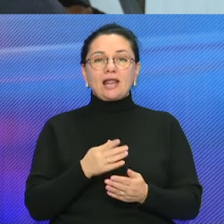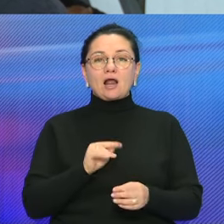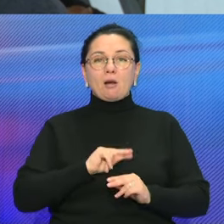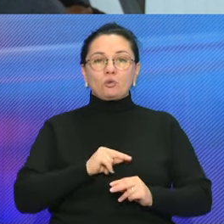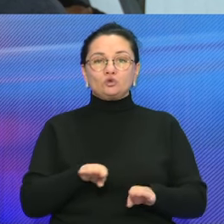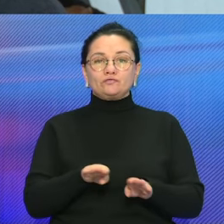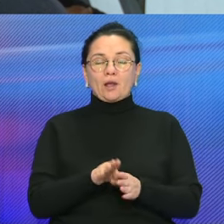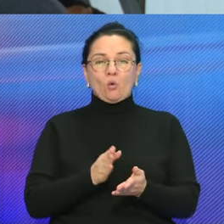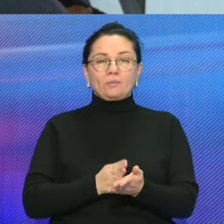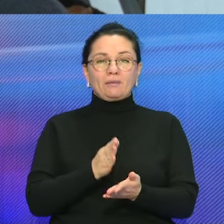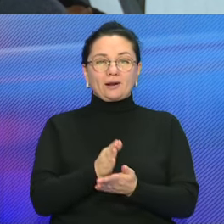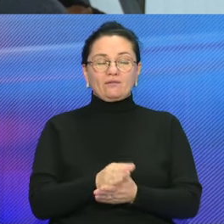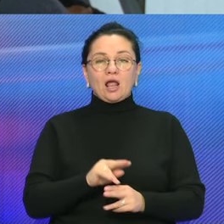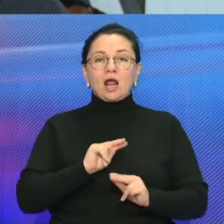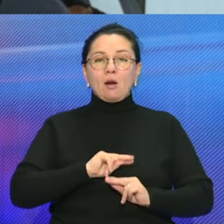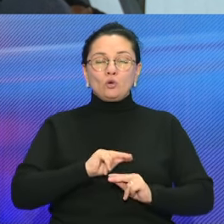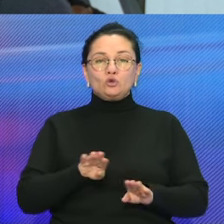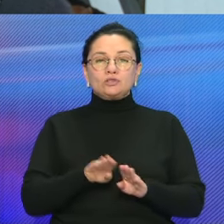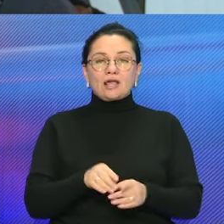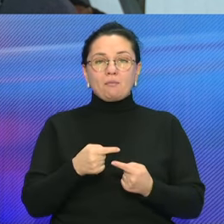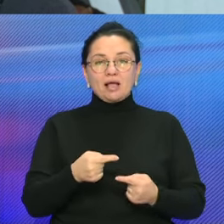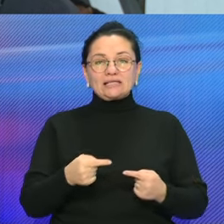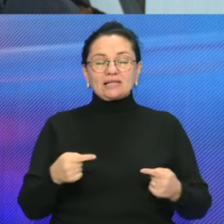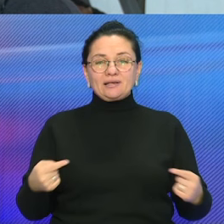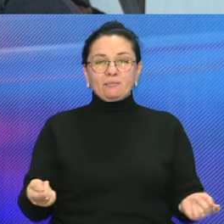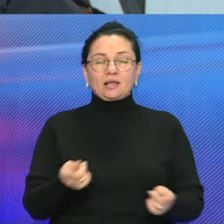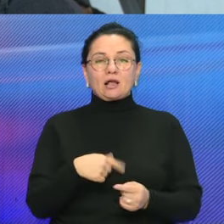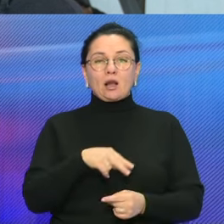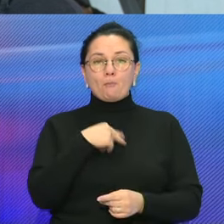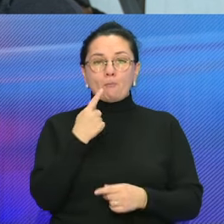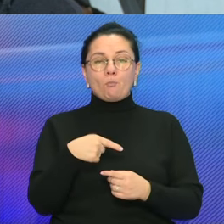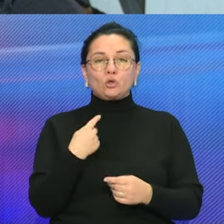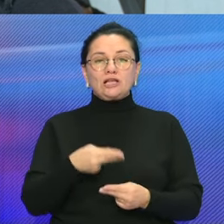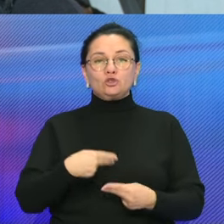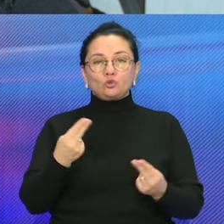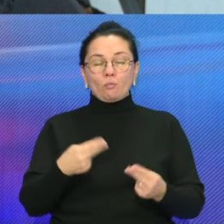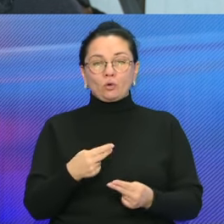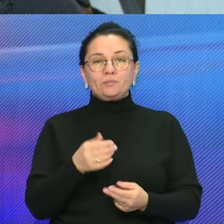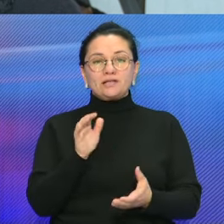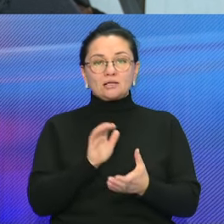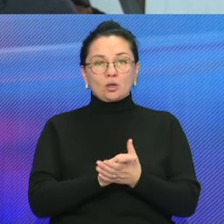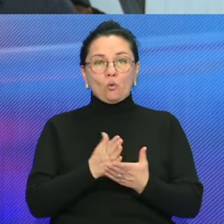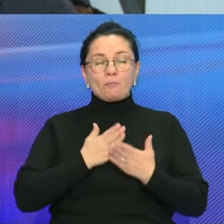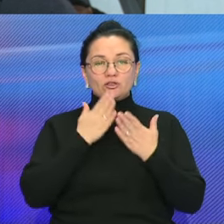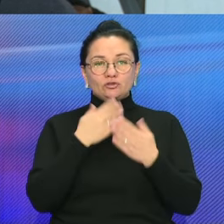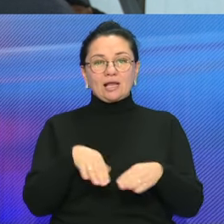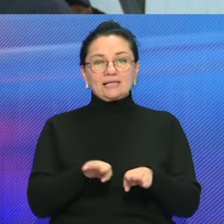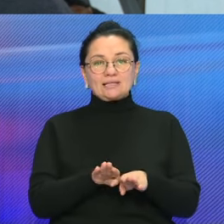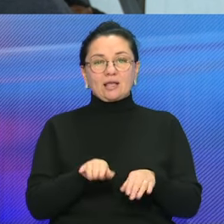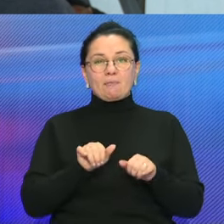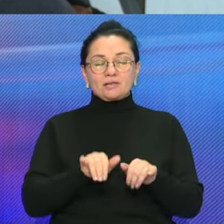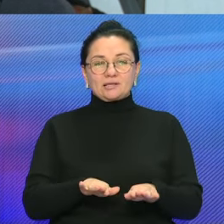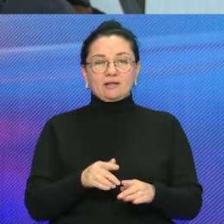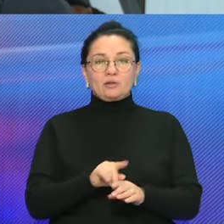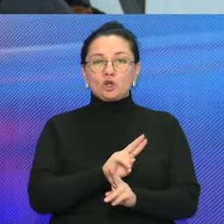то есть работающих с этим ассортиментом продукции, под личную роспись ознакомили с этим постановлением. То есть никто не может сказать